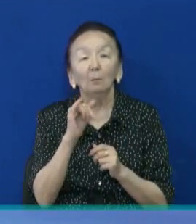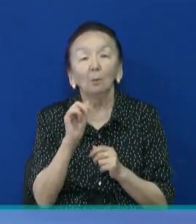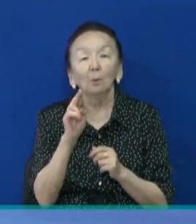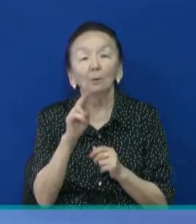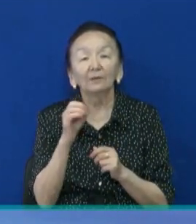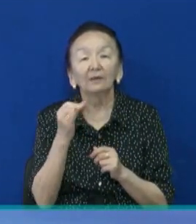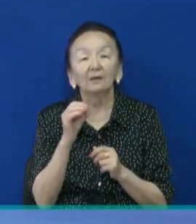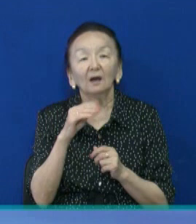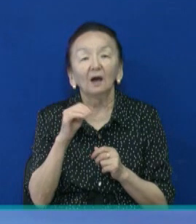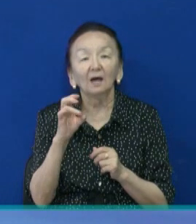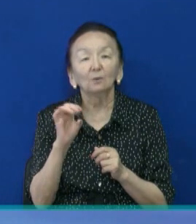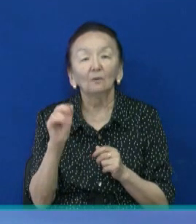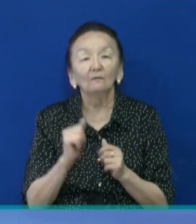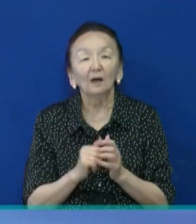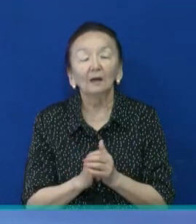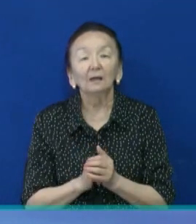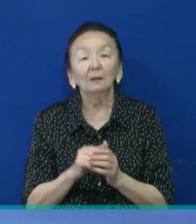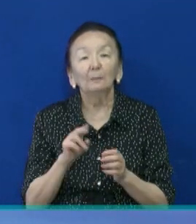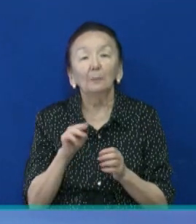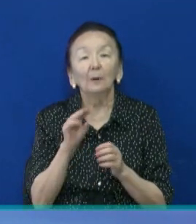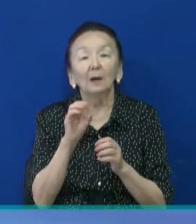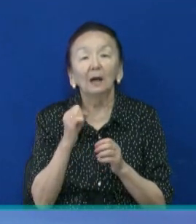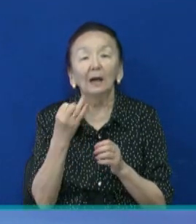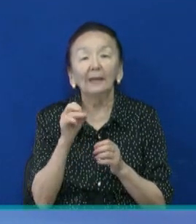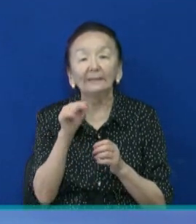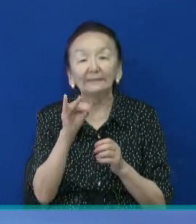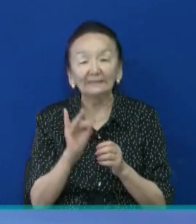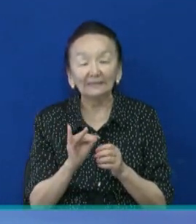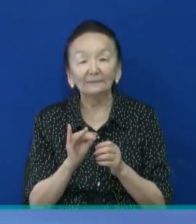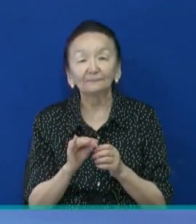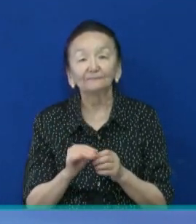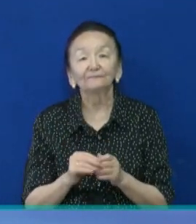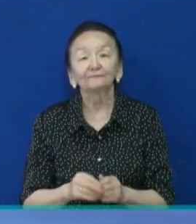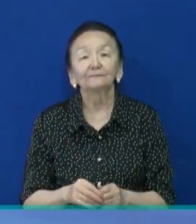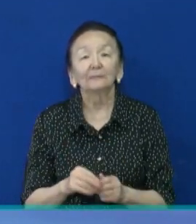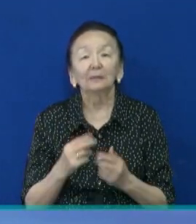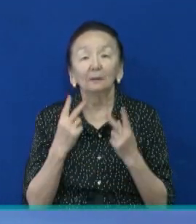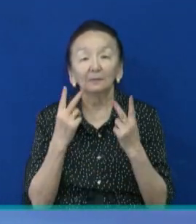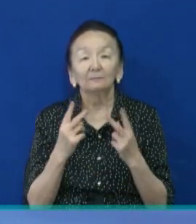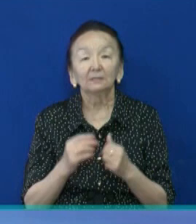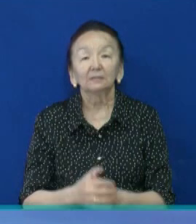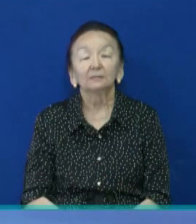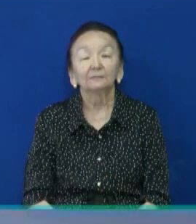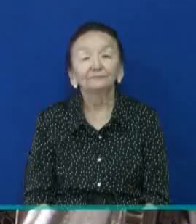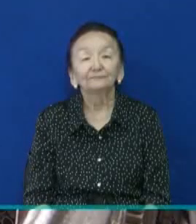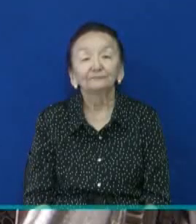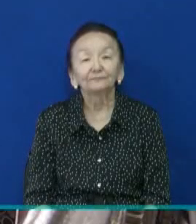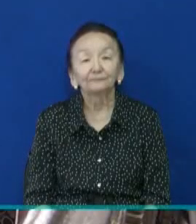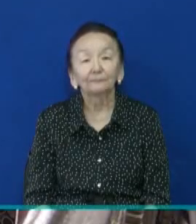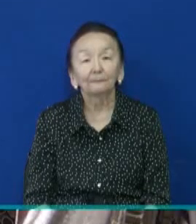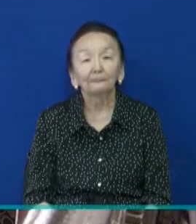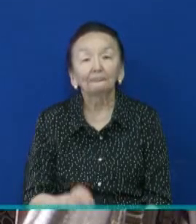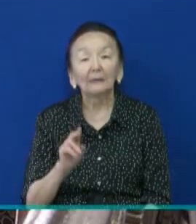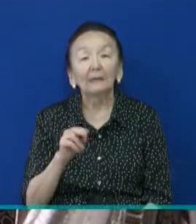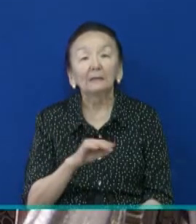информационных технологий и экономики по 10 образовательным программам. Подробнее об этом смотрите в предстоящем сюжете.